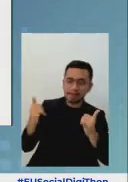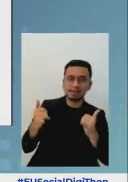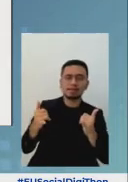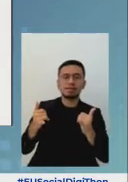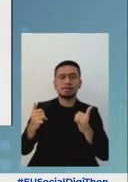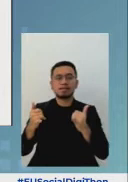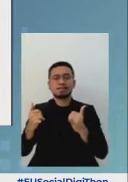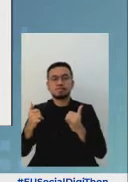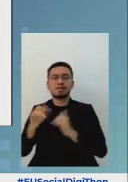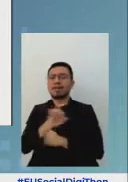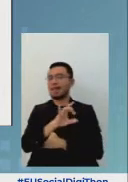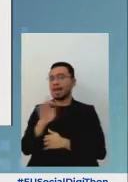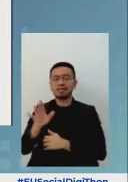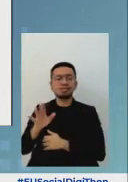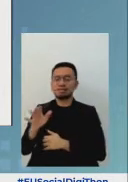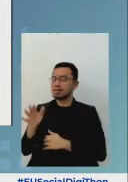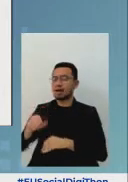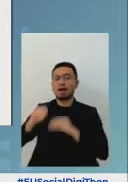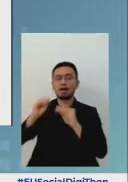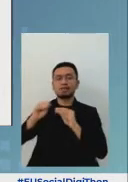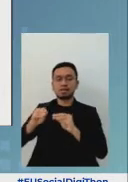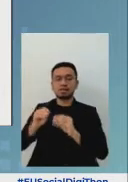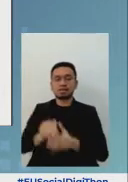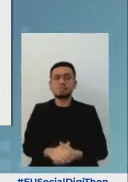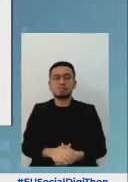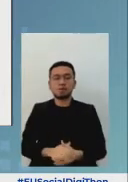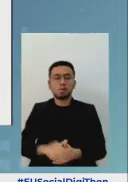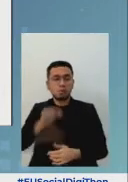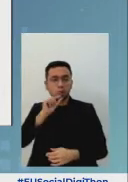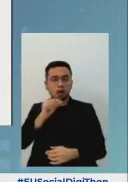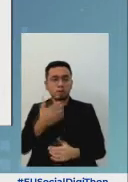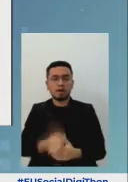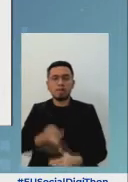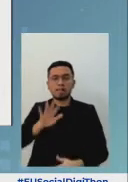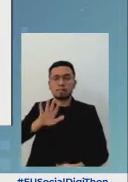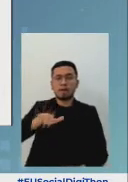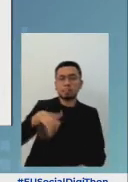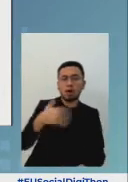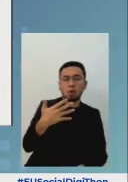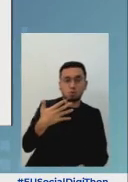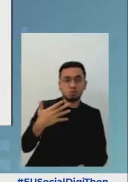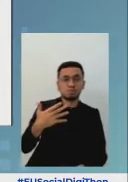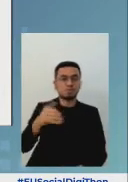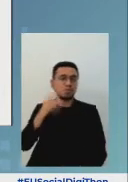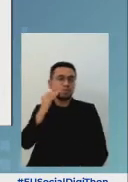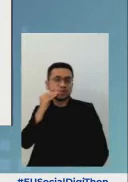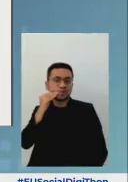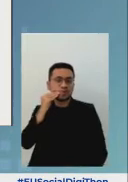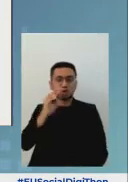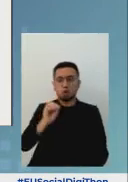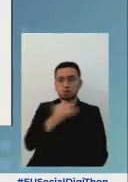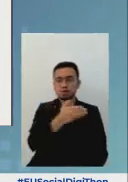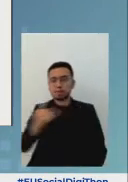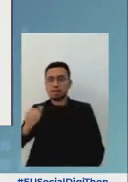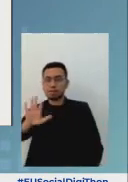dunia. Itu yang akan membuat manusia pada 5 tahun pertama itu otaknya akan sangat luar biasa